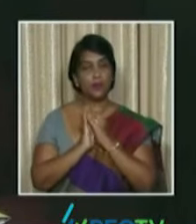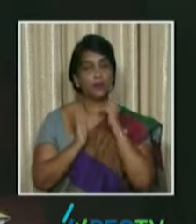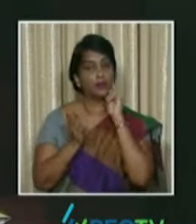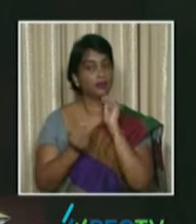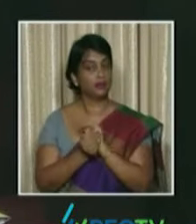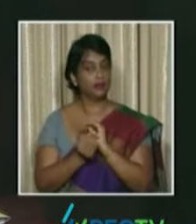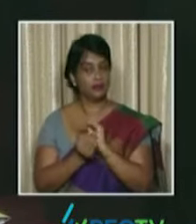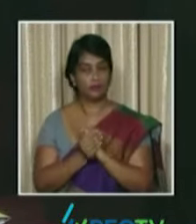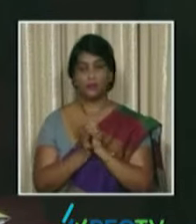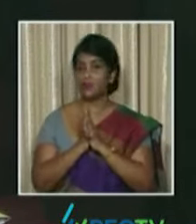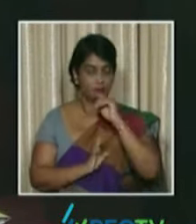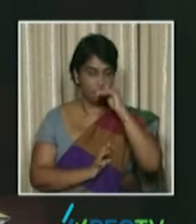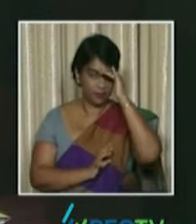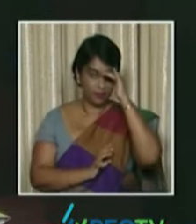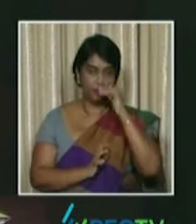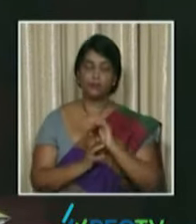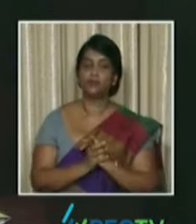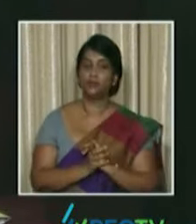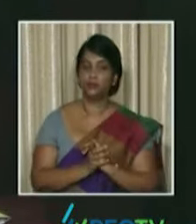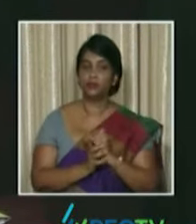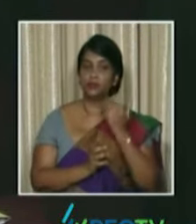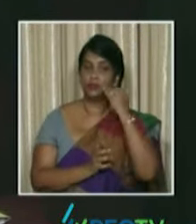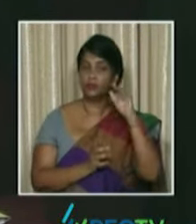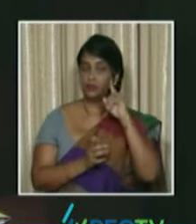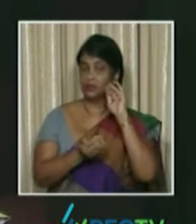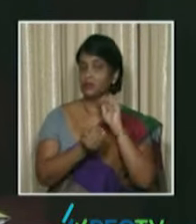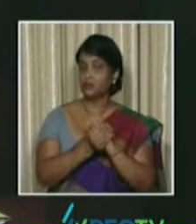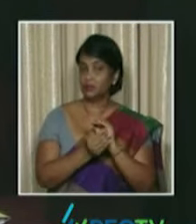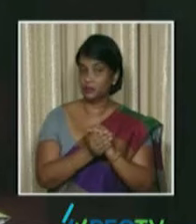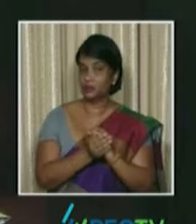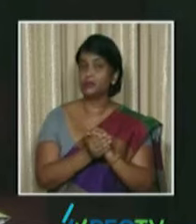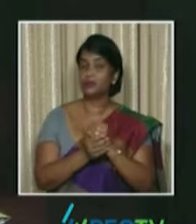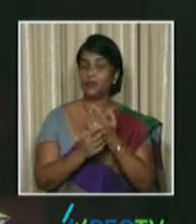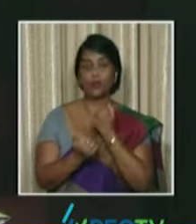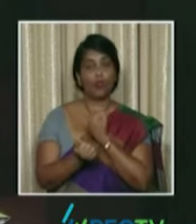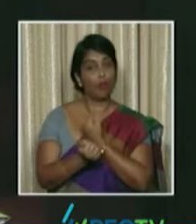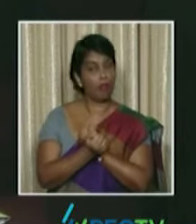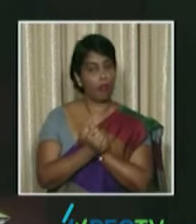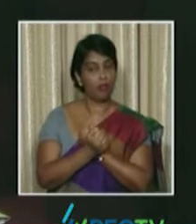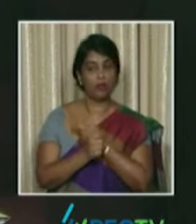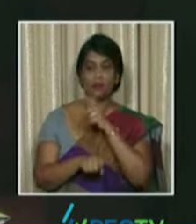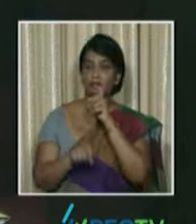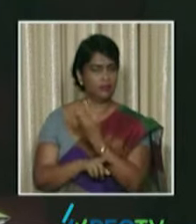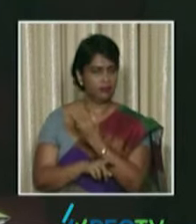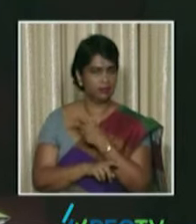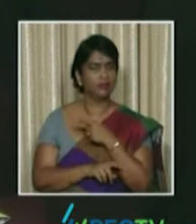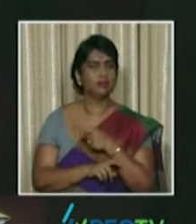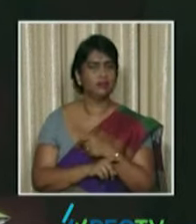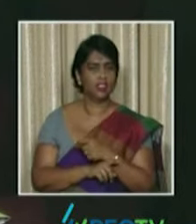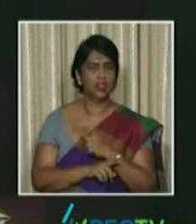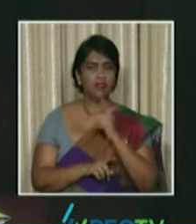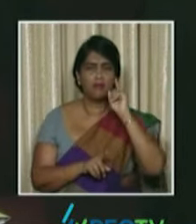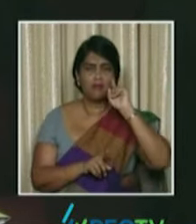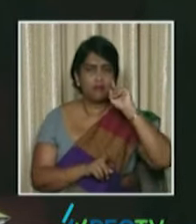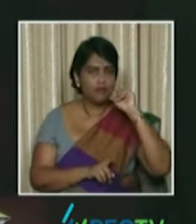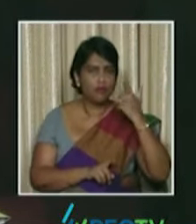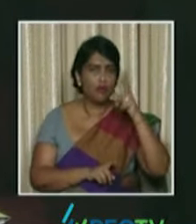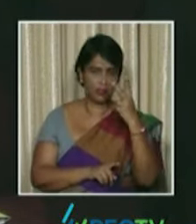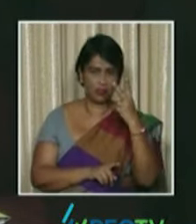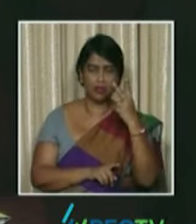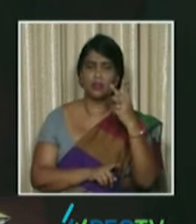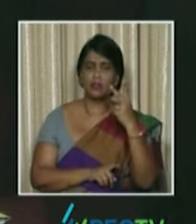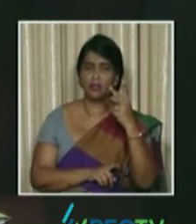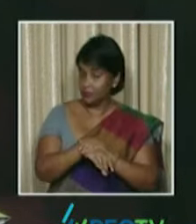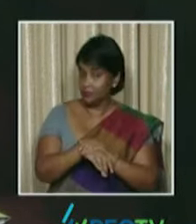ආරක්ෂා කරන්න ලොකු වැඩකටයුත්තක් කරා. සිවිල් ආරක්ෂක ශේෂ්ත්‍රයේ සහ පොලිසියේ නිලධාරීන් කිහිප දෙනෙක් හඳුනා නොගත් පුද්ගලින්